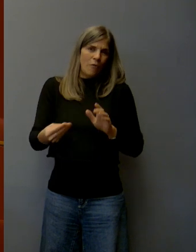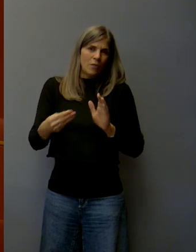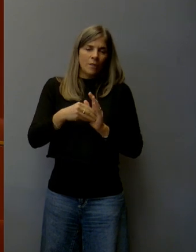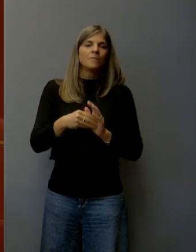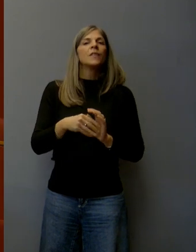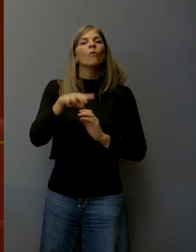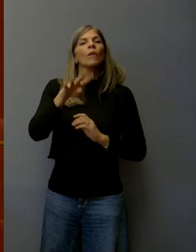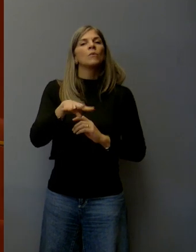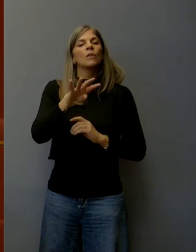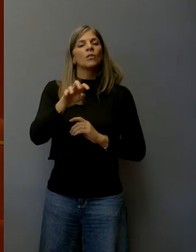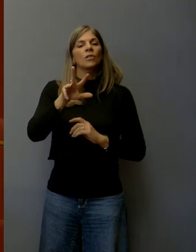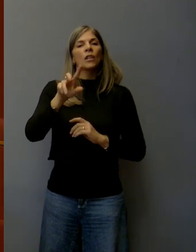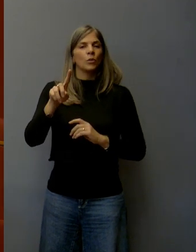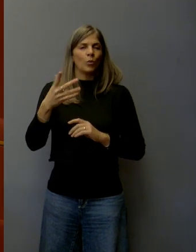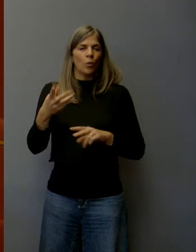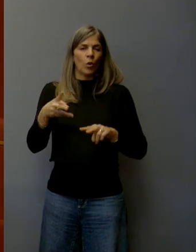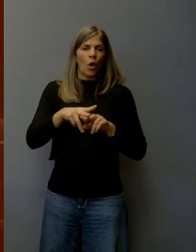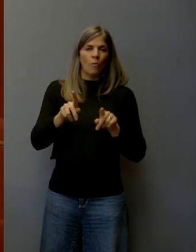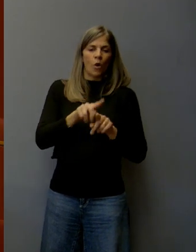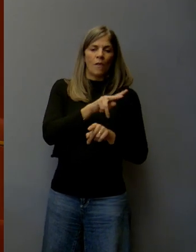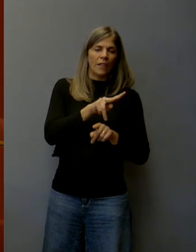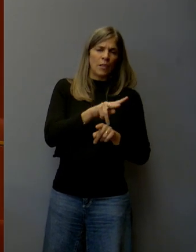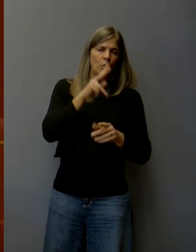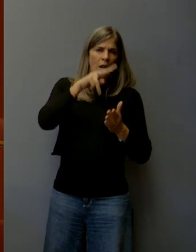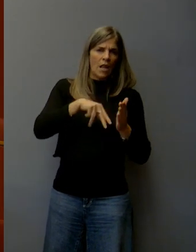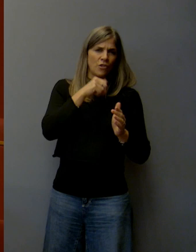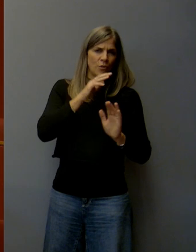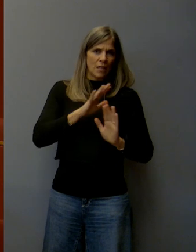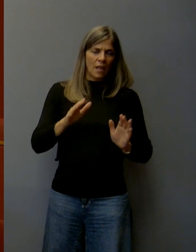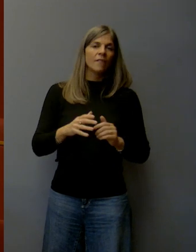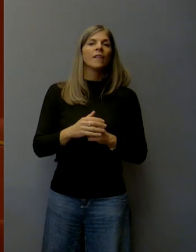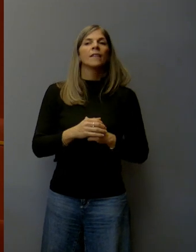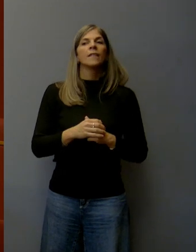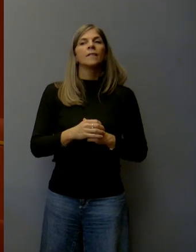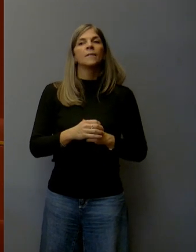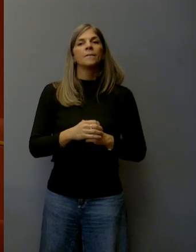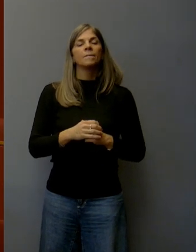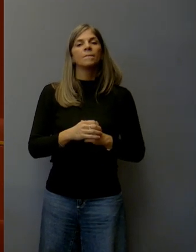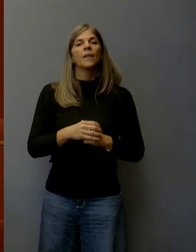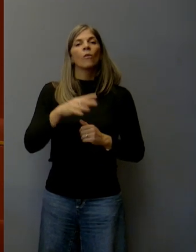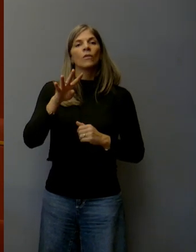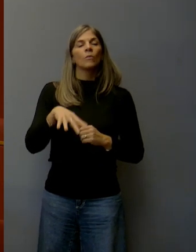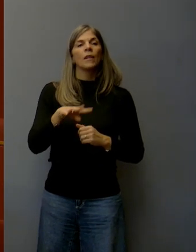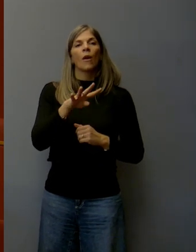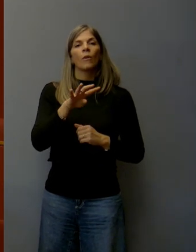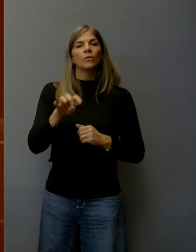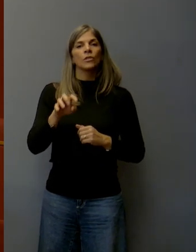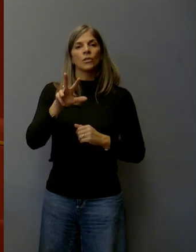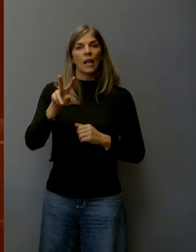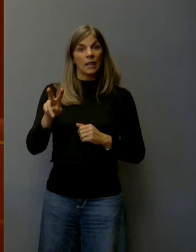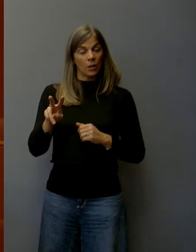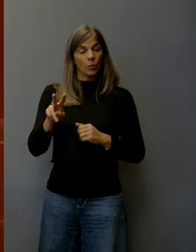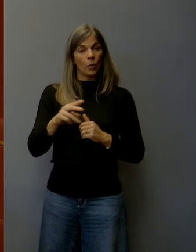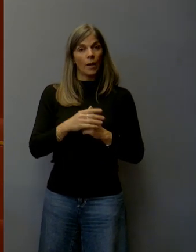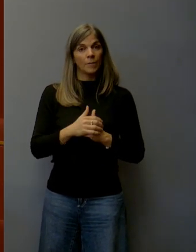4.431 è doppio per cui non lo leggo e il 4.432